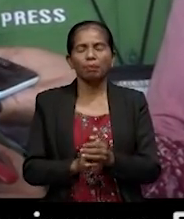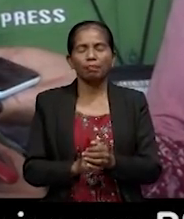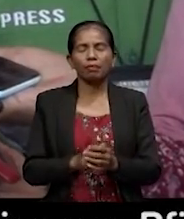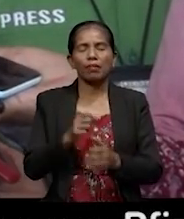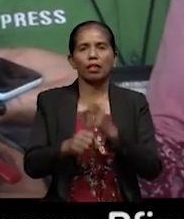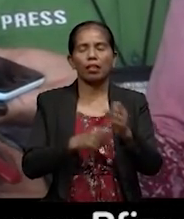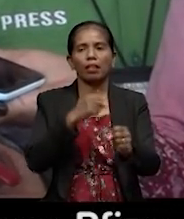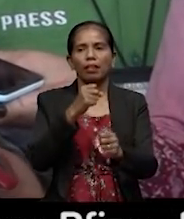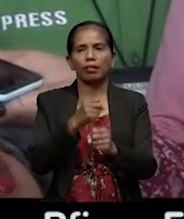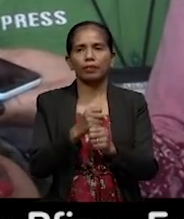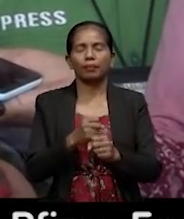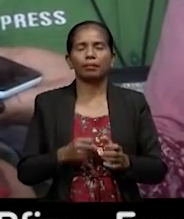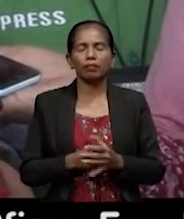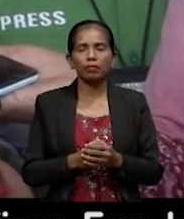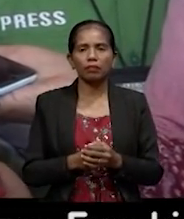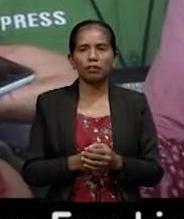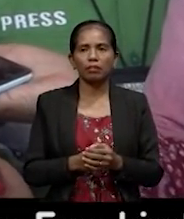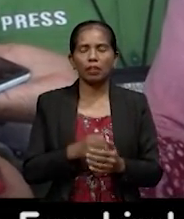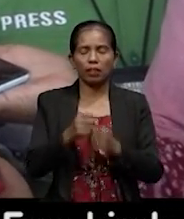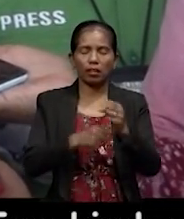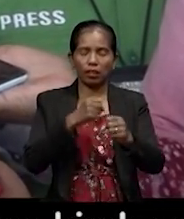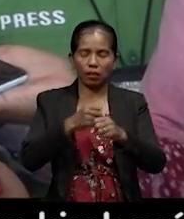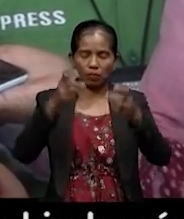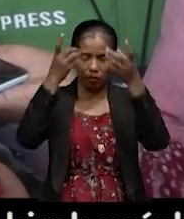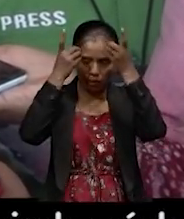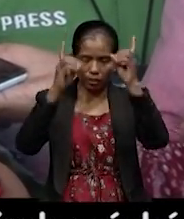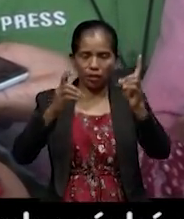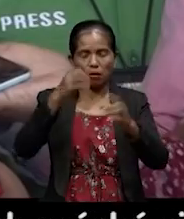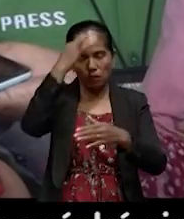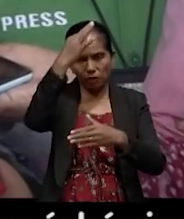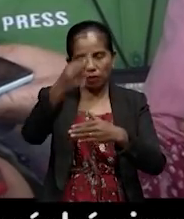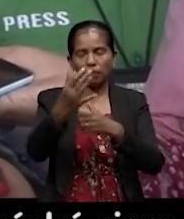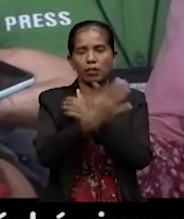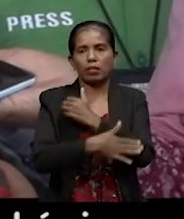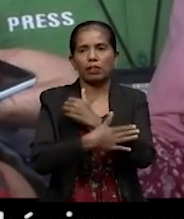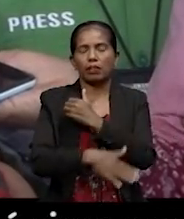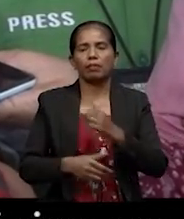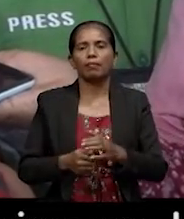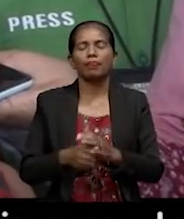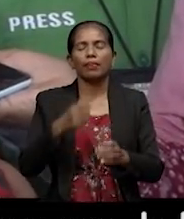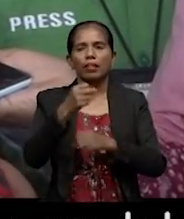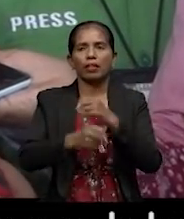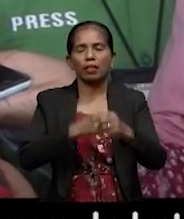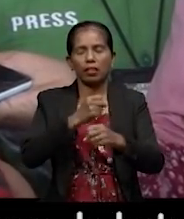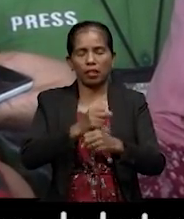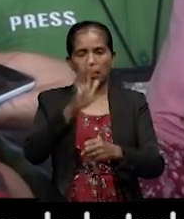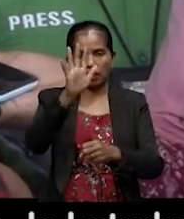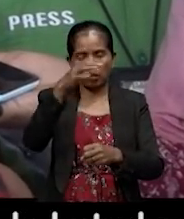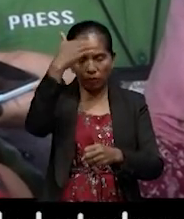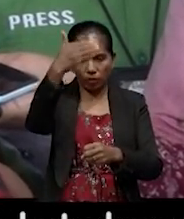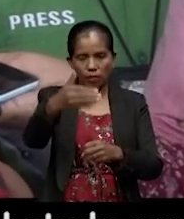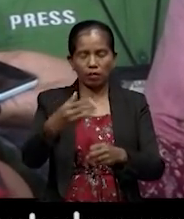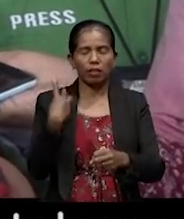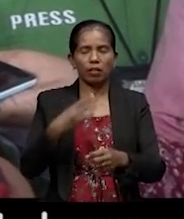decisivo i. Tina ini dekat determinante bah futur nasau ini. Tina lima maine ita entrega pada rasa